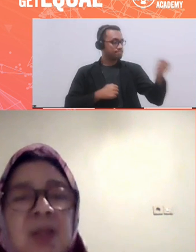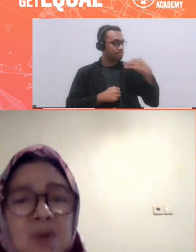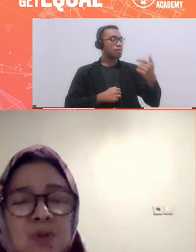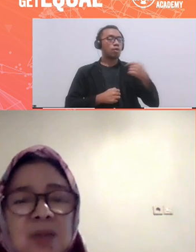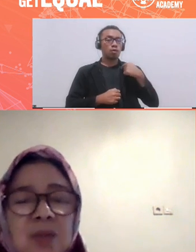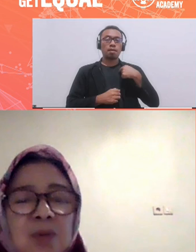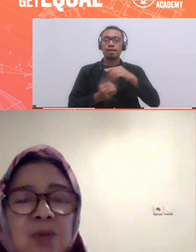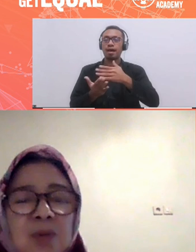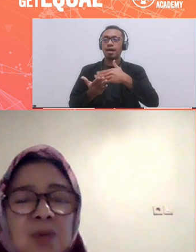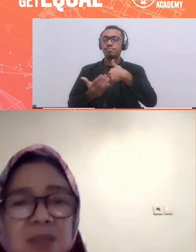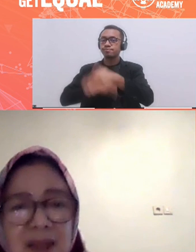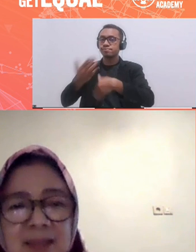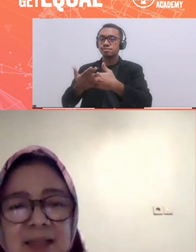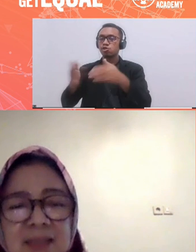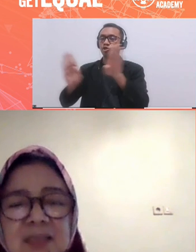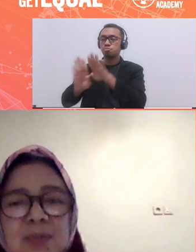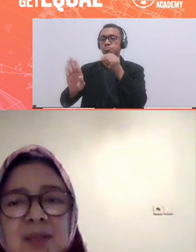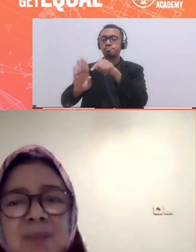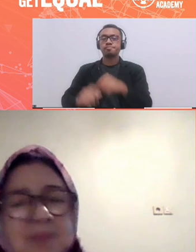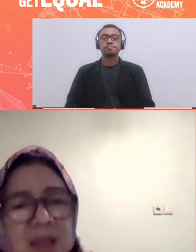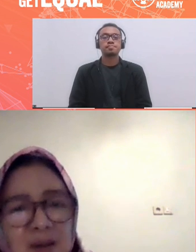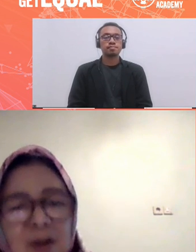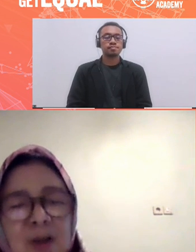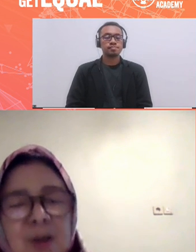kami untuk dilakukan pemblokiran. Jadi